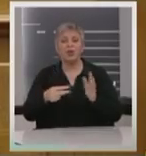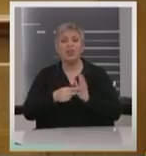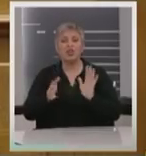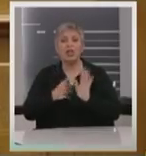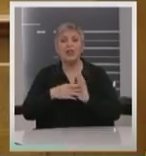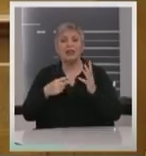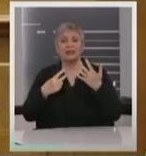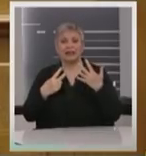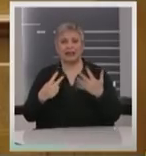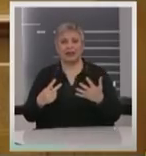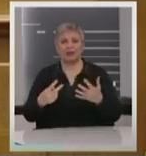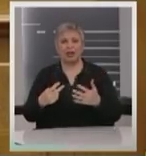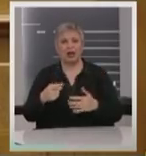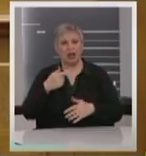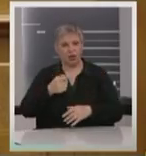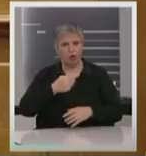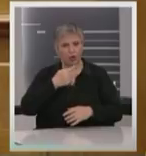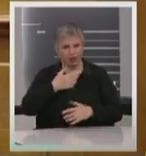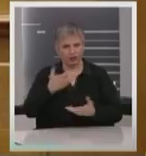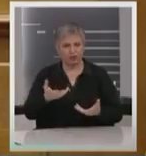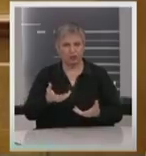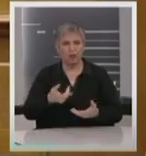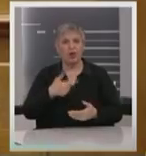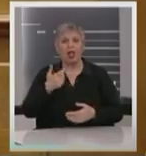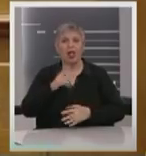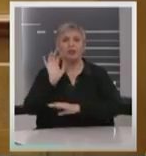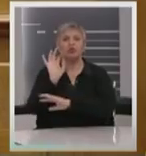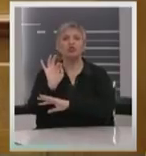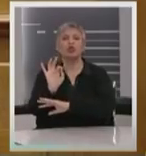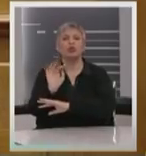καθοριστικό μέγεθος, δεν χρειάζεται να σας το θυμίσω, ποιος ήταν κύριε Τσίπρα,